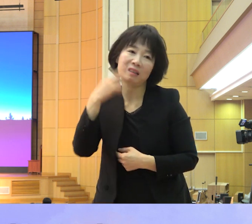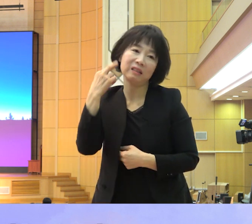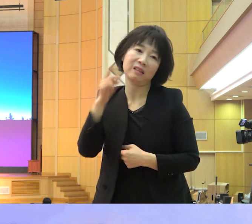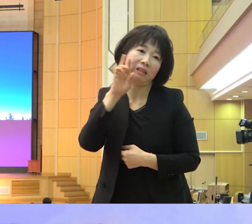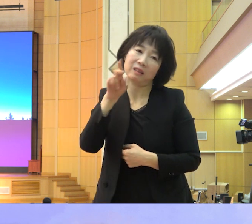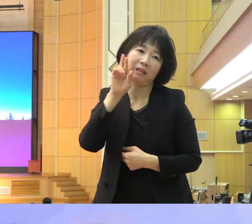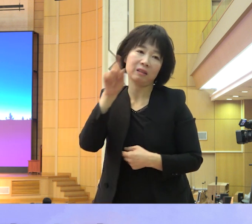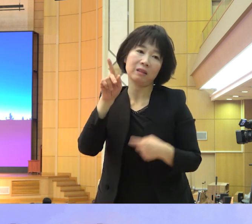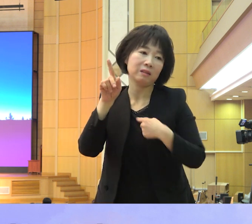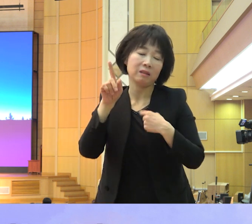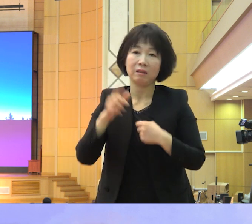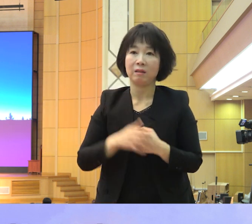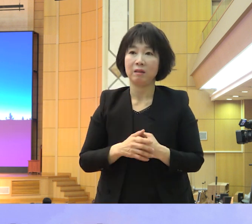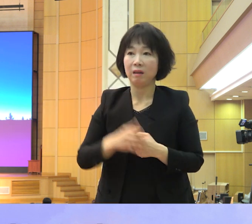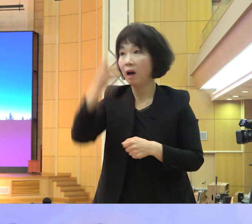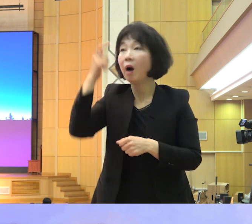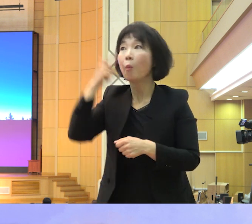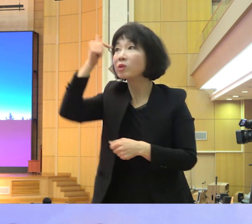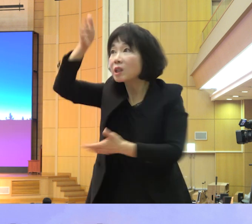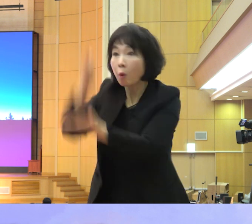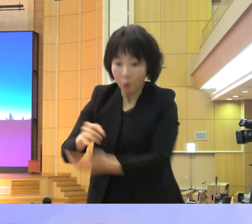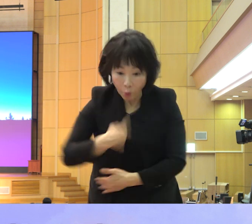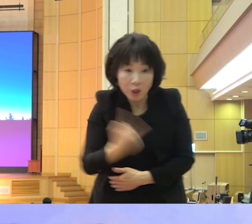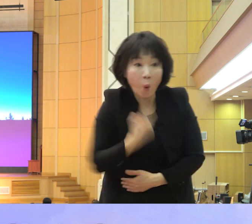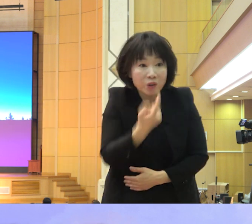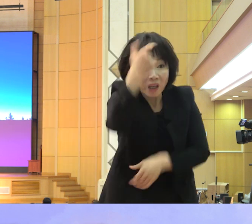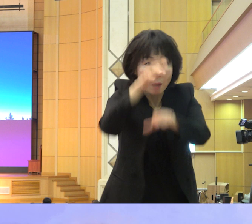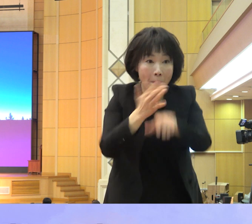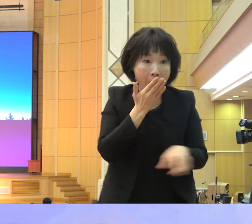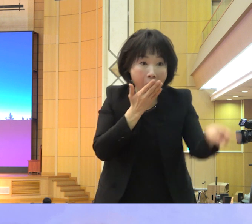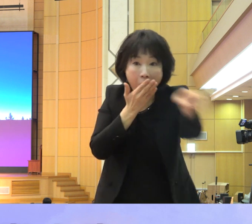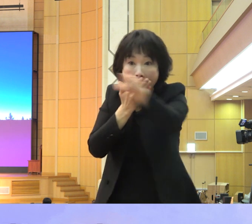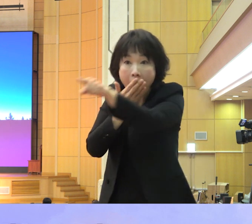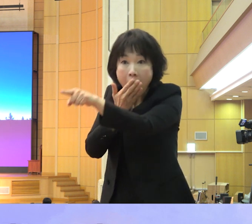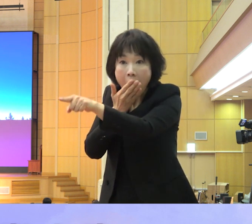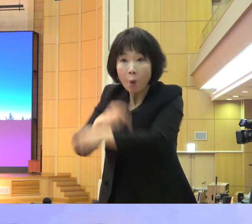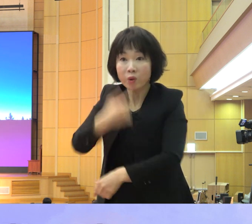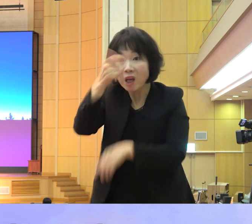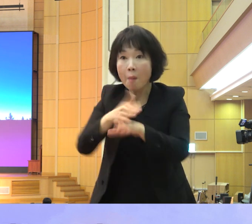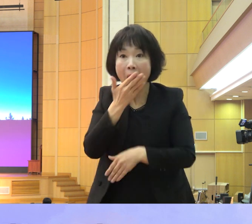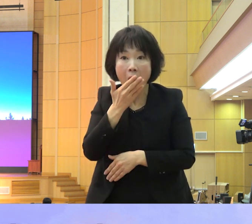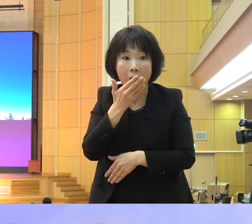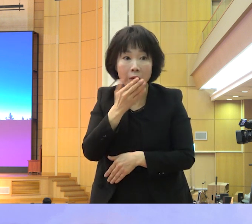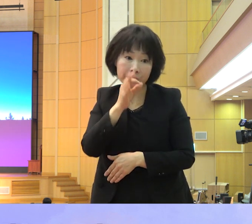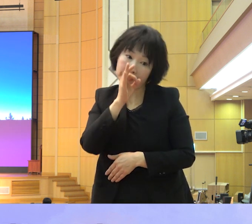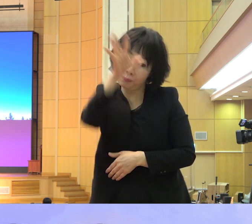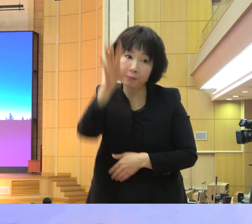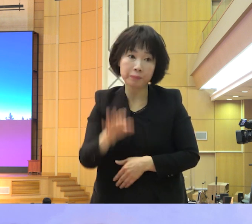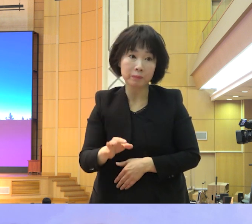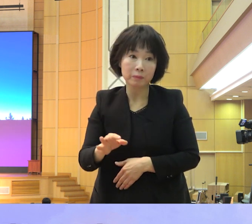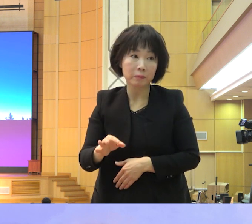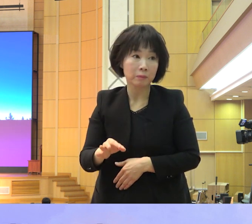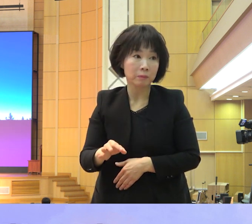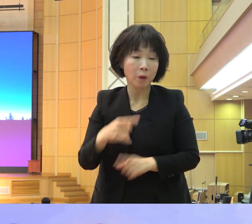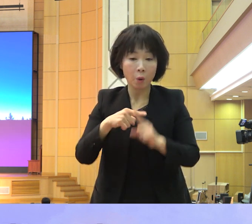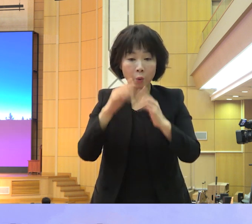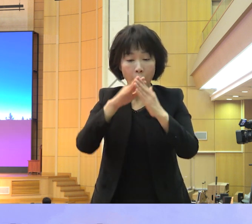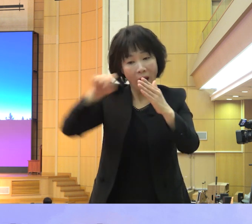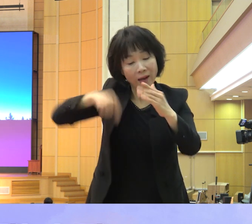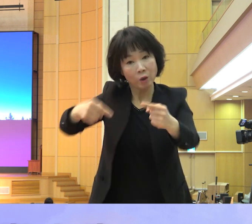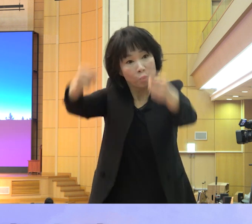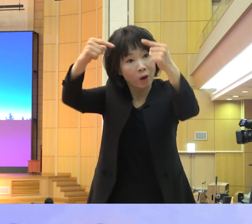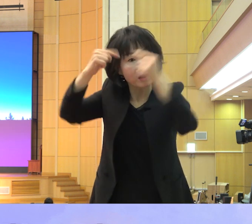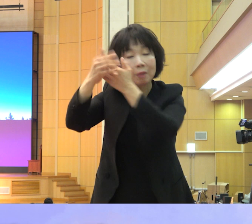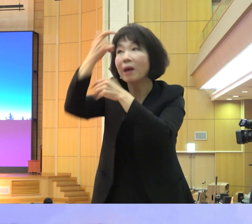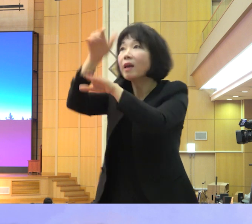드릴 수가 없어요. 개인이 제사 드릴 수가 없다니까요. 그러면 오늘날은 이제 영적으로 하는